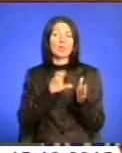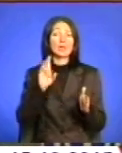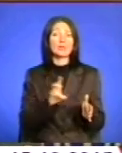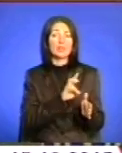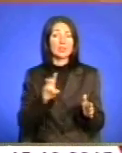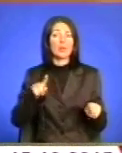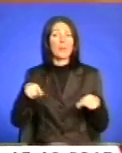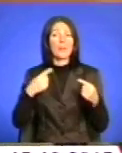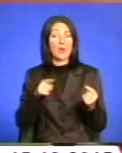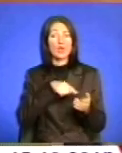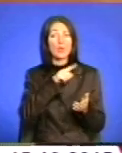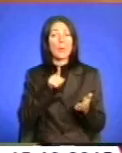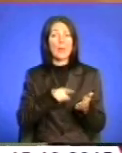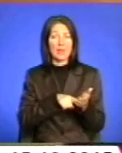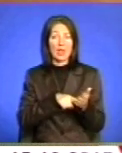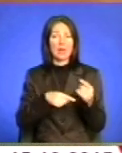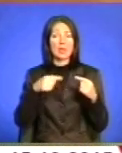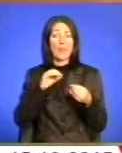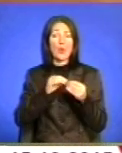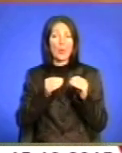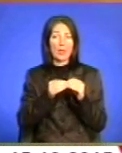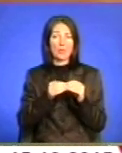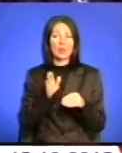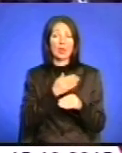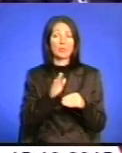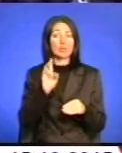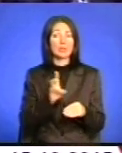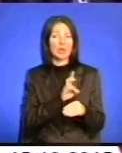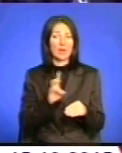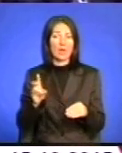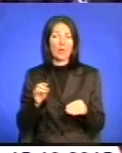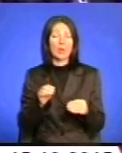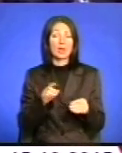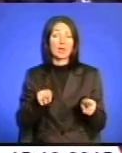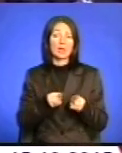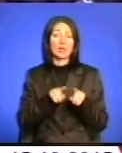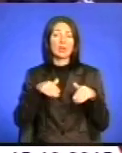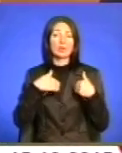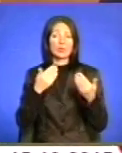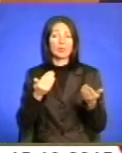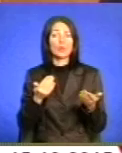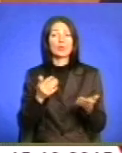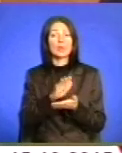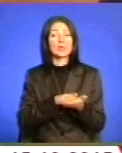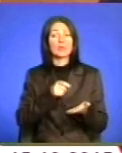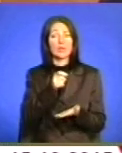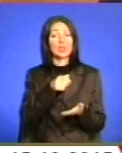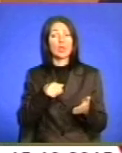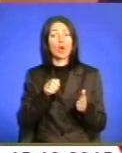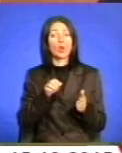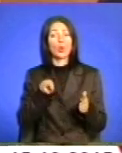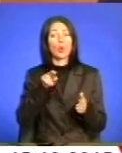проблемне питання міжконфесійних конфліктів в області та ініціюють звернення до уряду. Підтримуючи